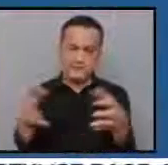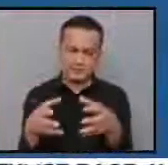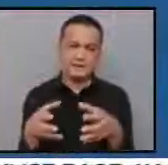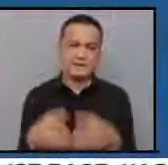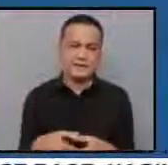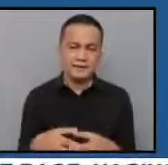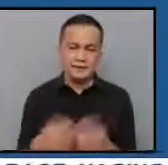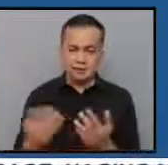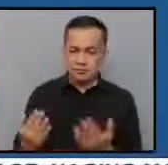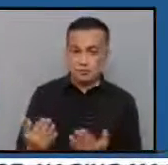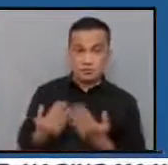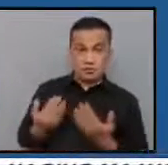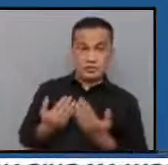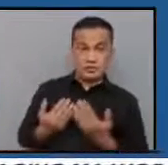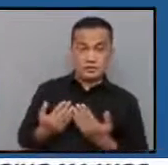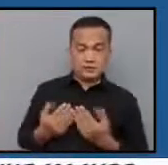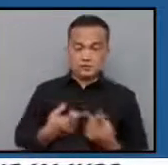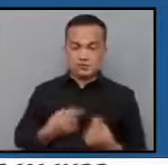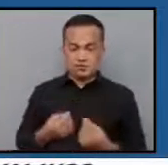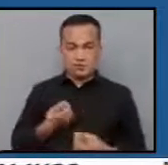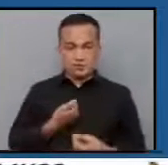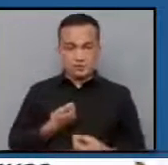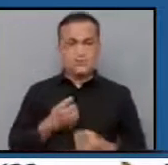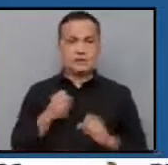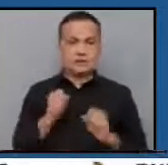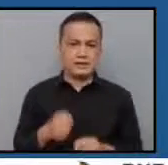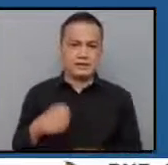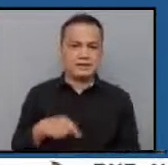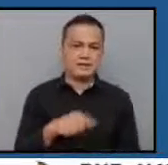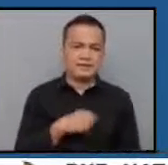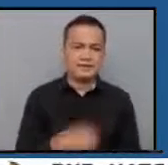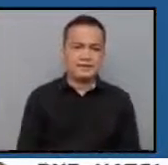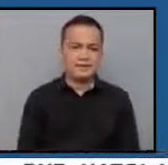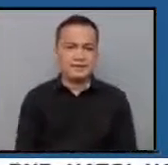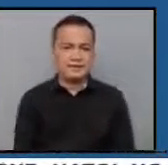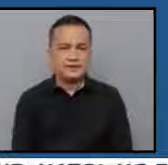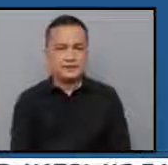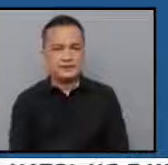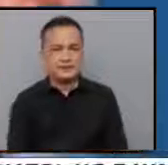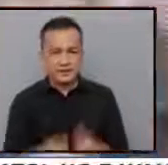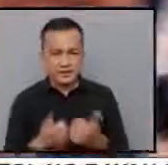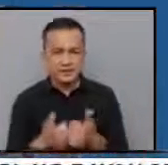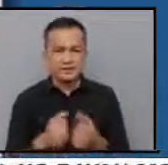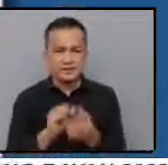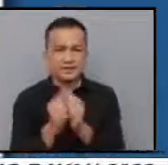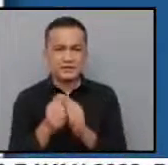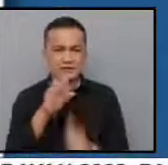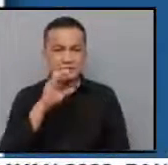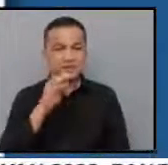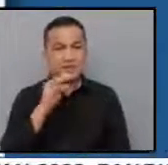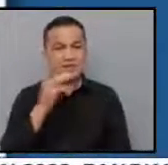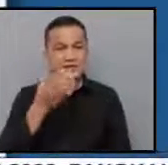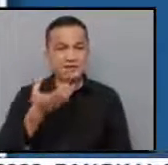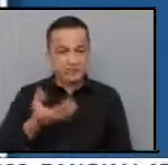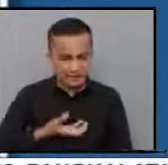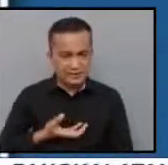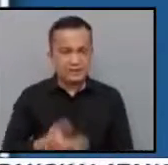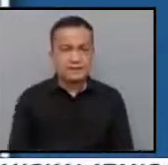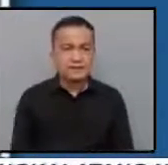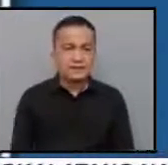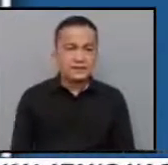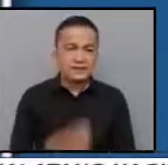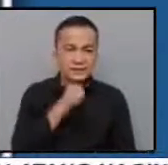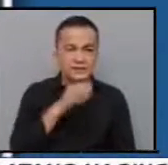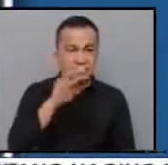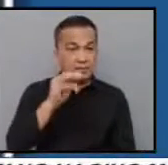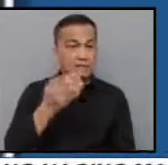to, try to prove myself na kaya rin namin to, and that's how I got magna cum laude. Pero hindi lang sa pagiging magna cum